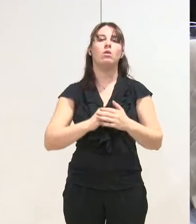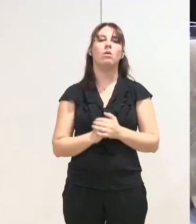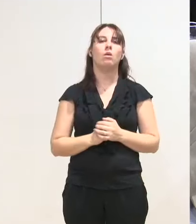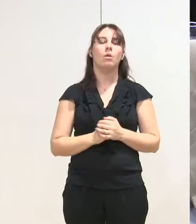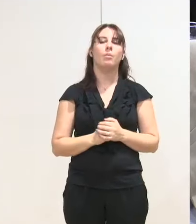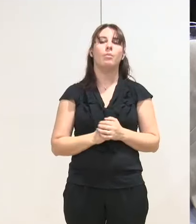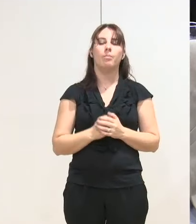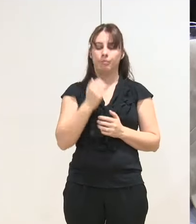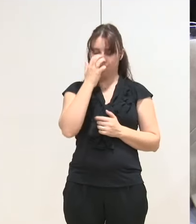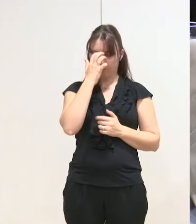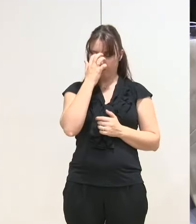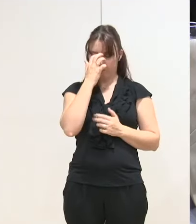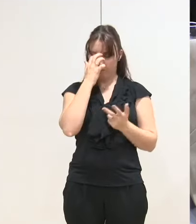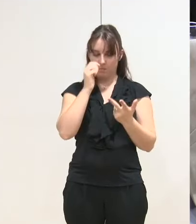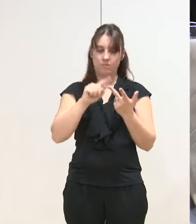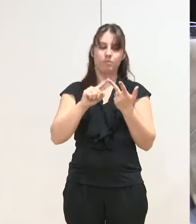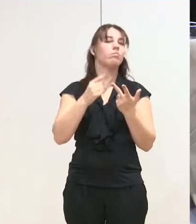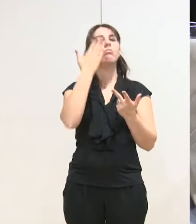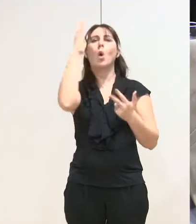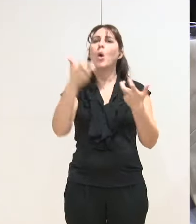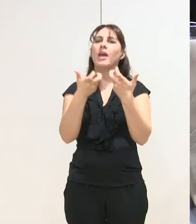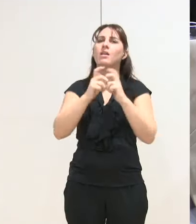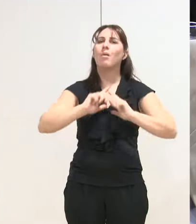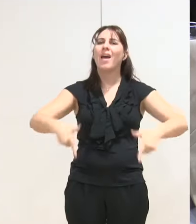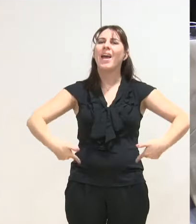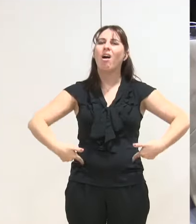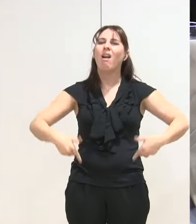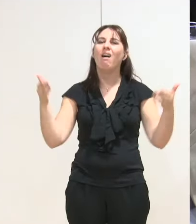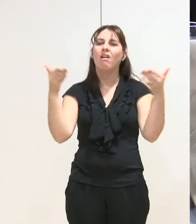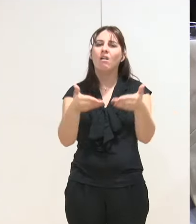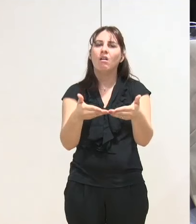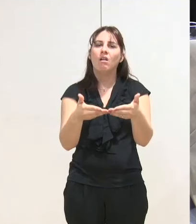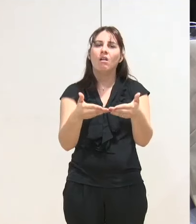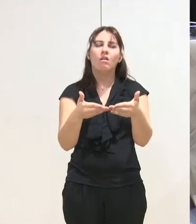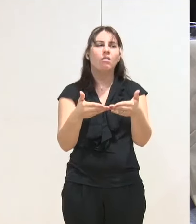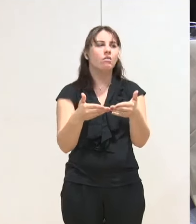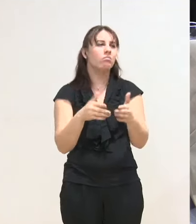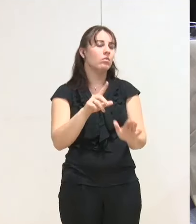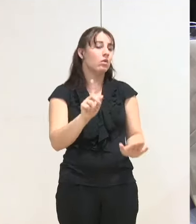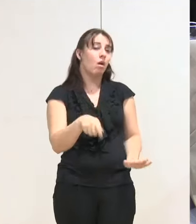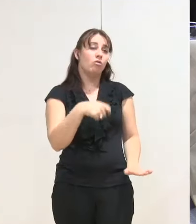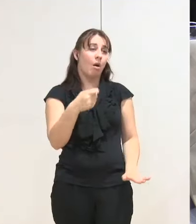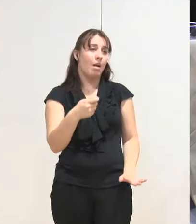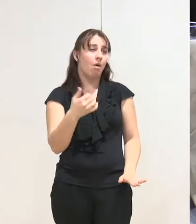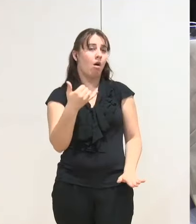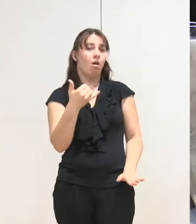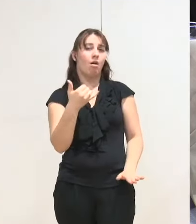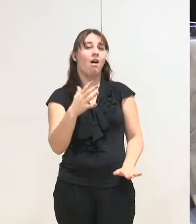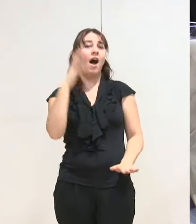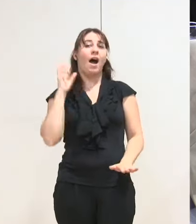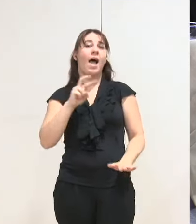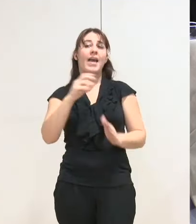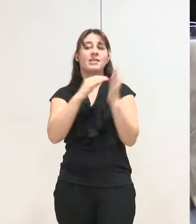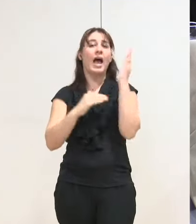concernant les écoles pour prendre un autre exemple je ne devrais pas avoir à apprendre un ancien adjent au finan qu'il faut